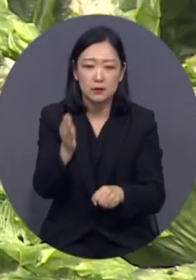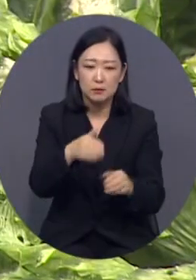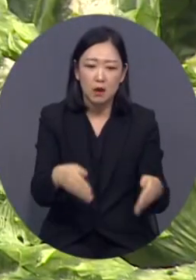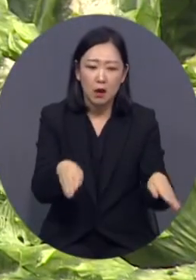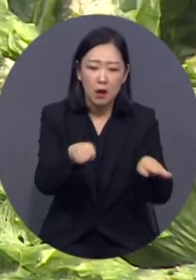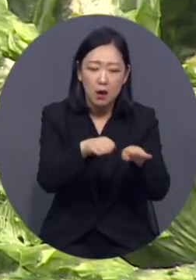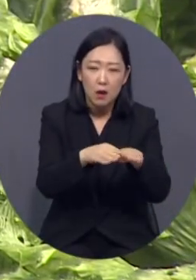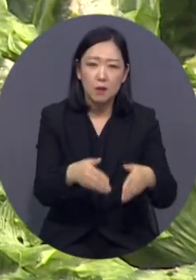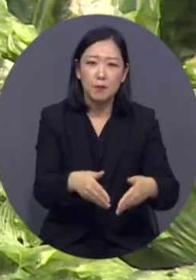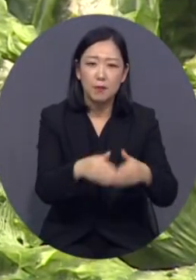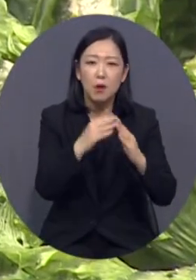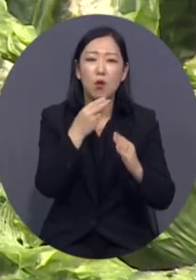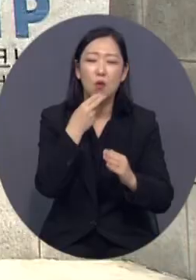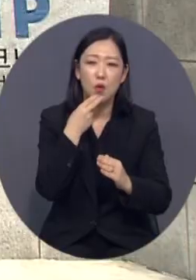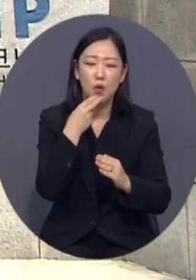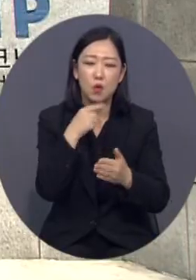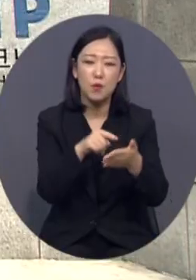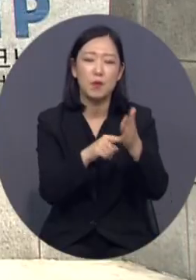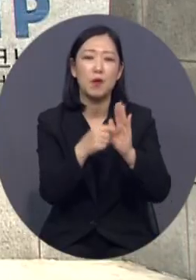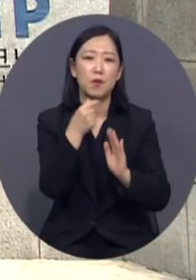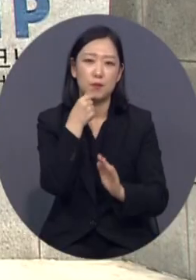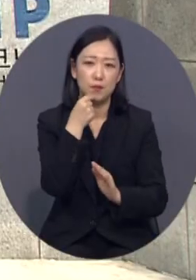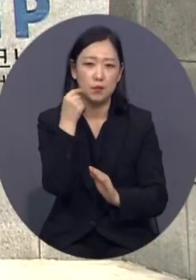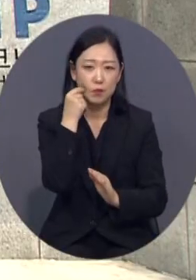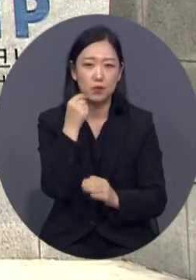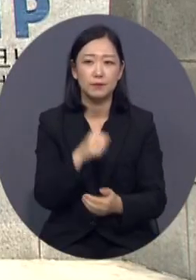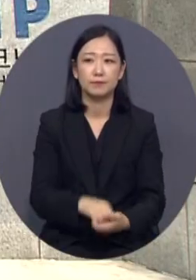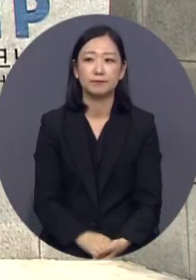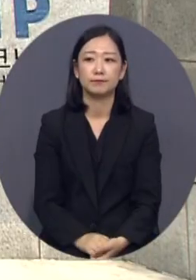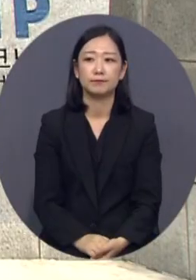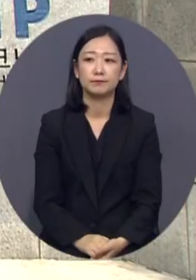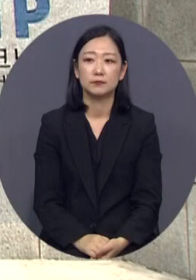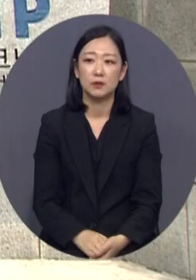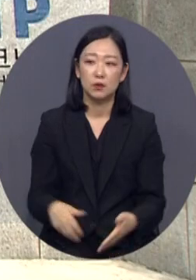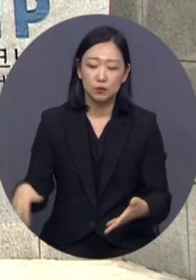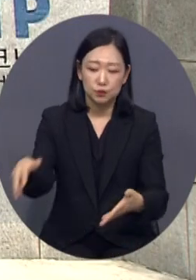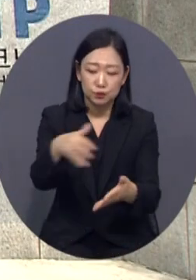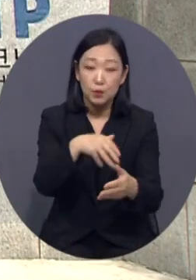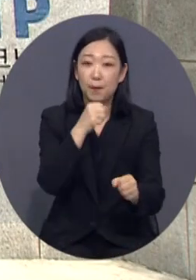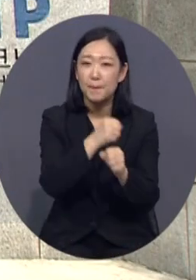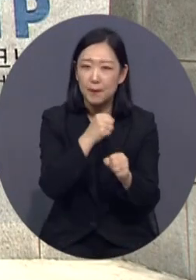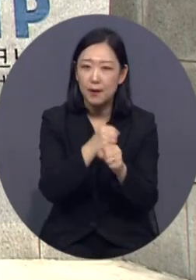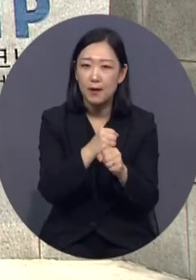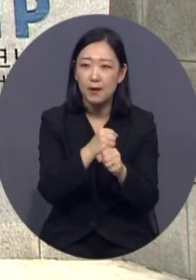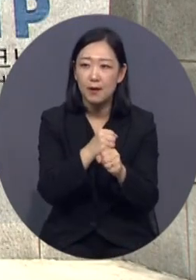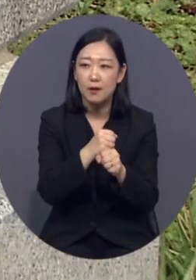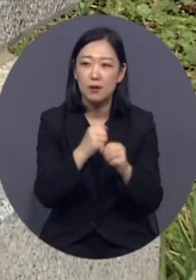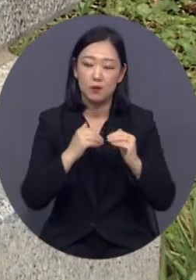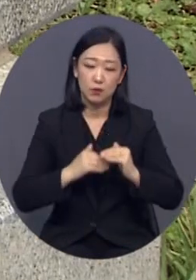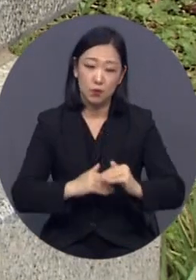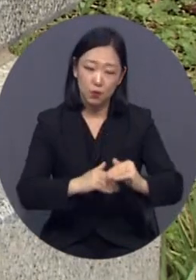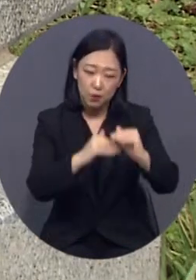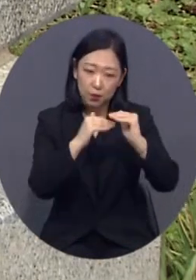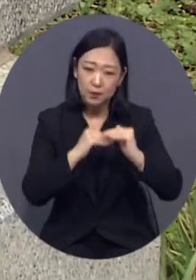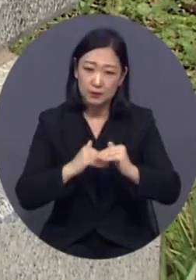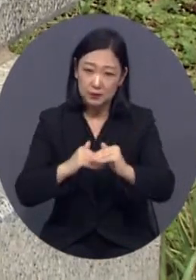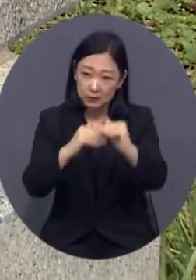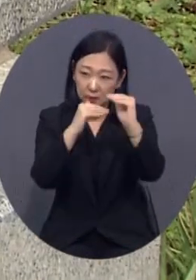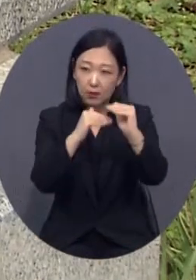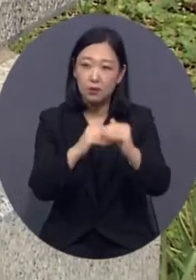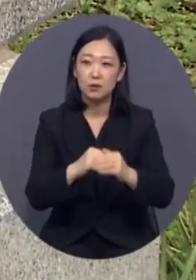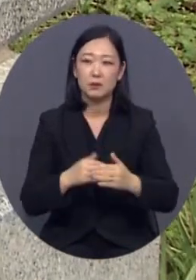상업화 하지 못하고 있습니다 후보부터 이제 가공을 해서 건조하는 그 과정이